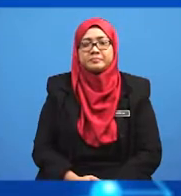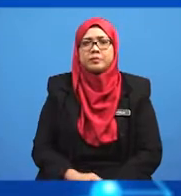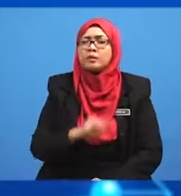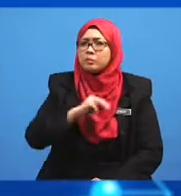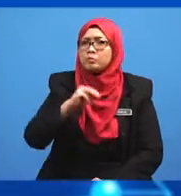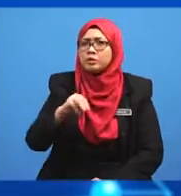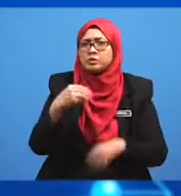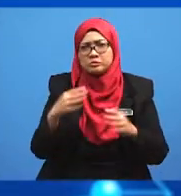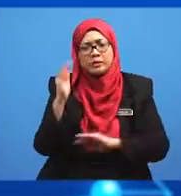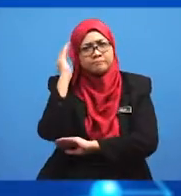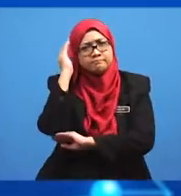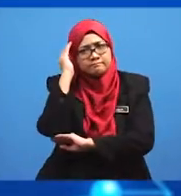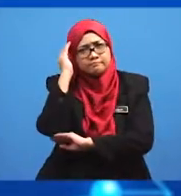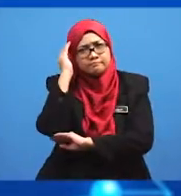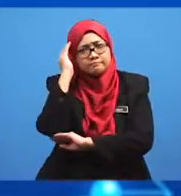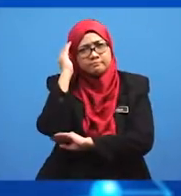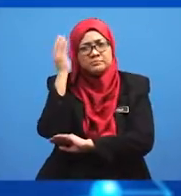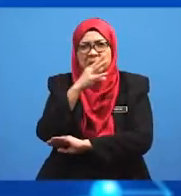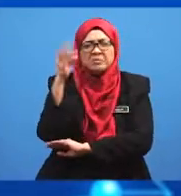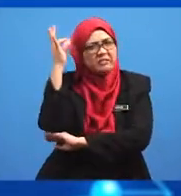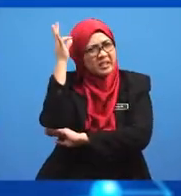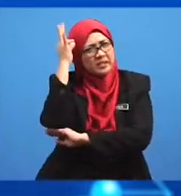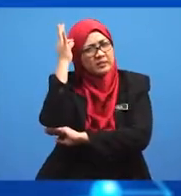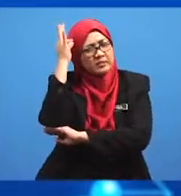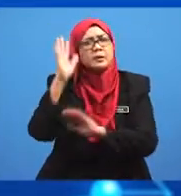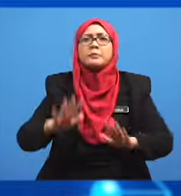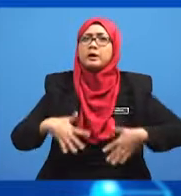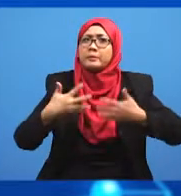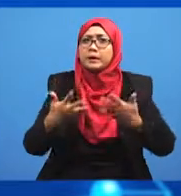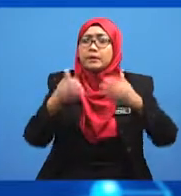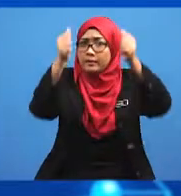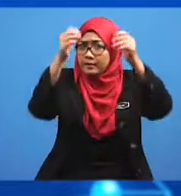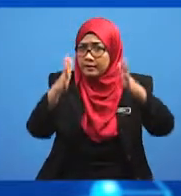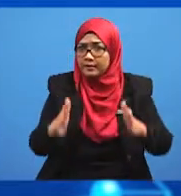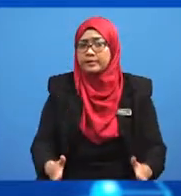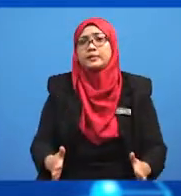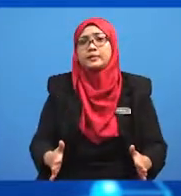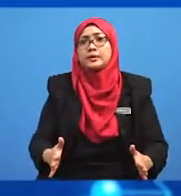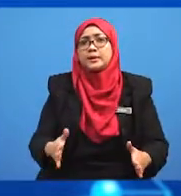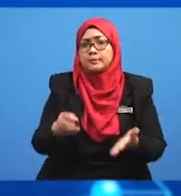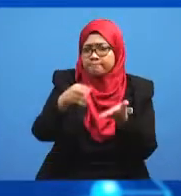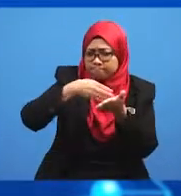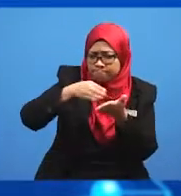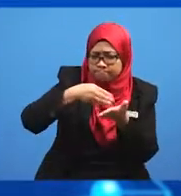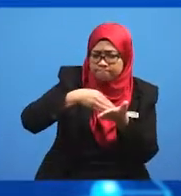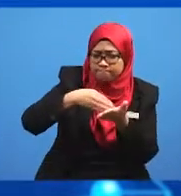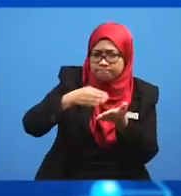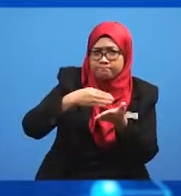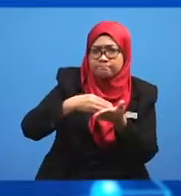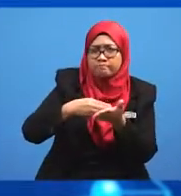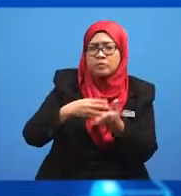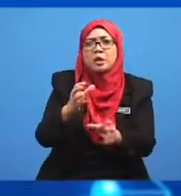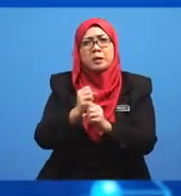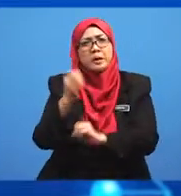Pernahkah murid-murid terfikir bagaimanakah ahli arkeologi dapat menentukan umur